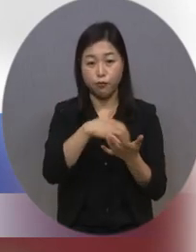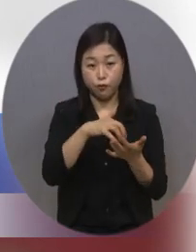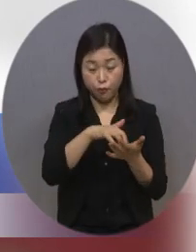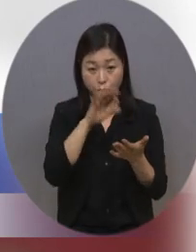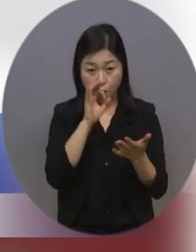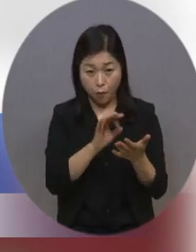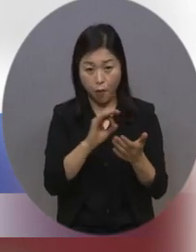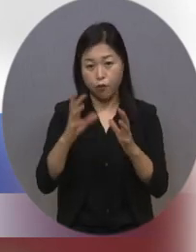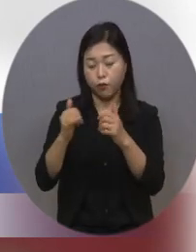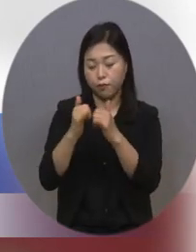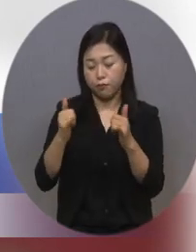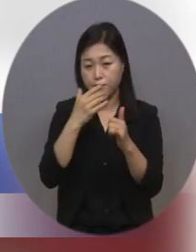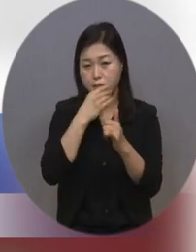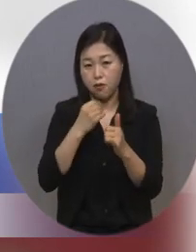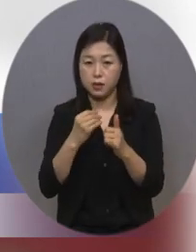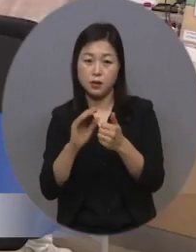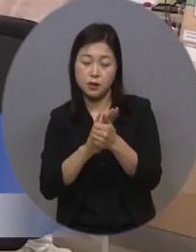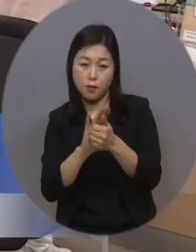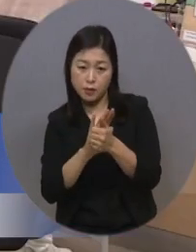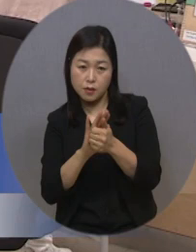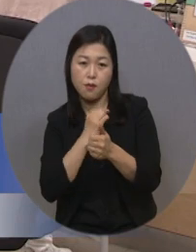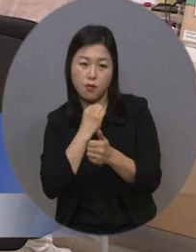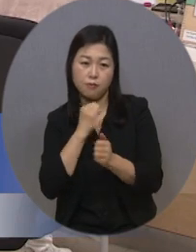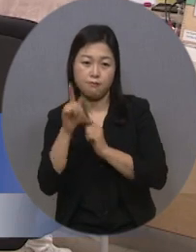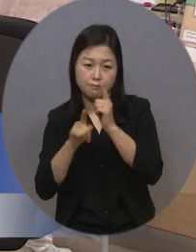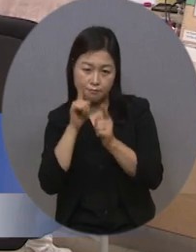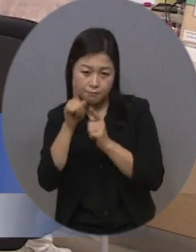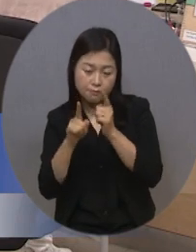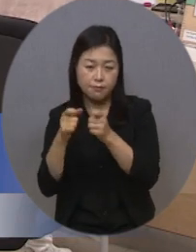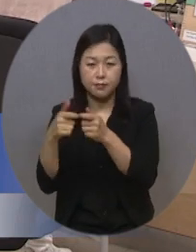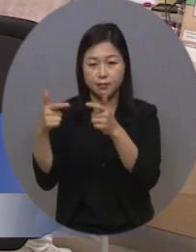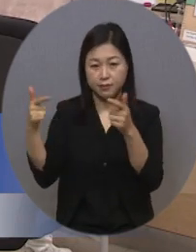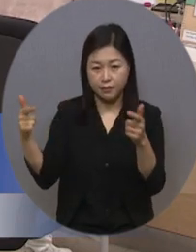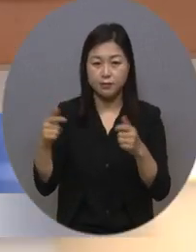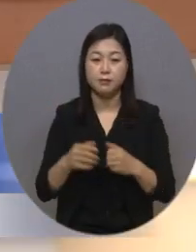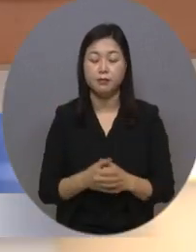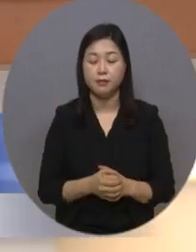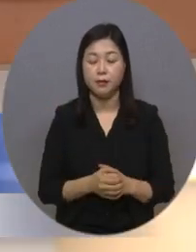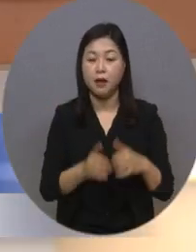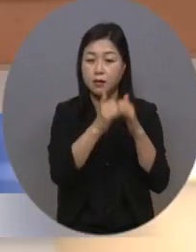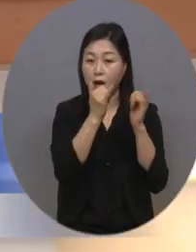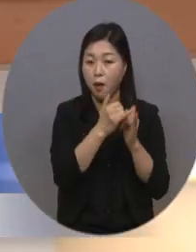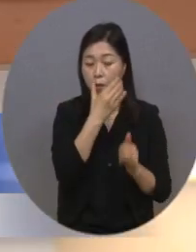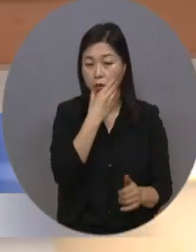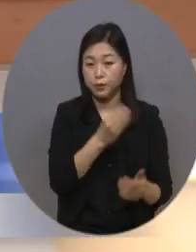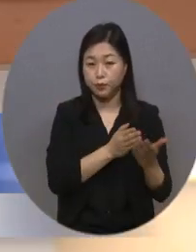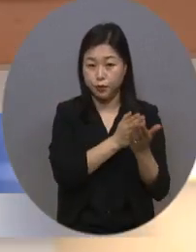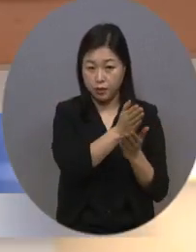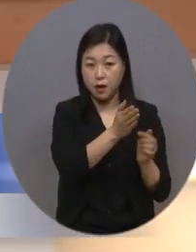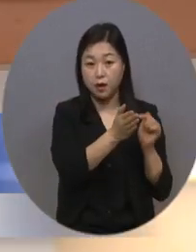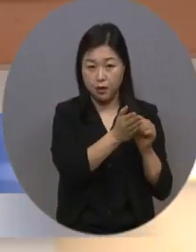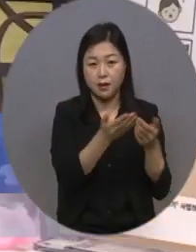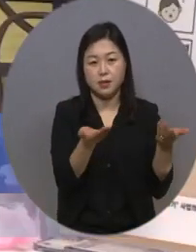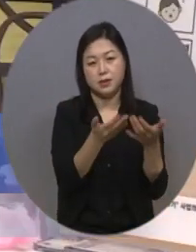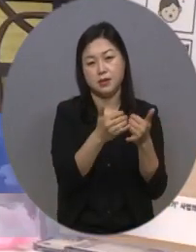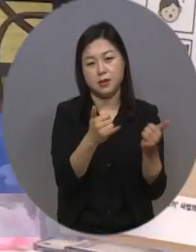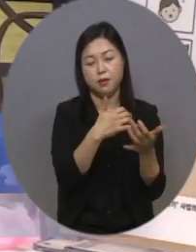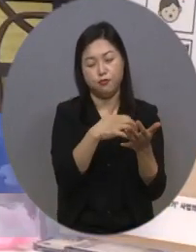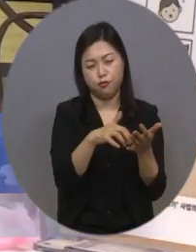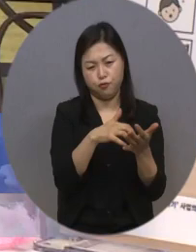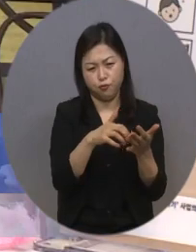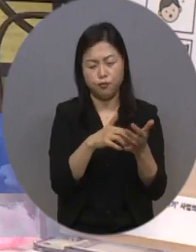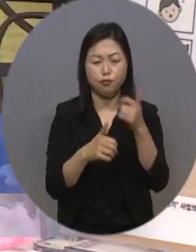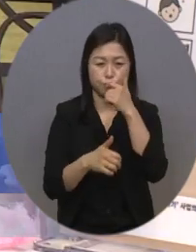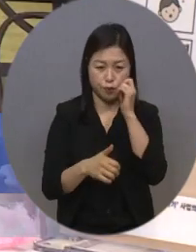보면 국민들의 복지 서비스 수요는 꾸준히 증가 추이를 보이고 있지만 이에 반해 사회복지 분야의 종사자 수는